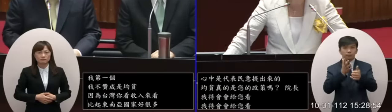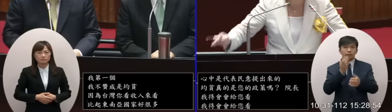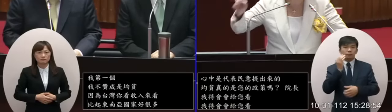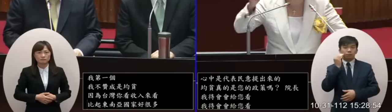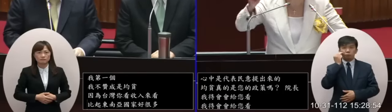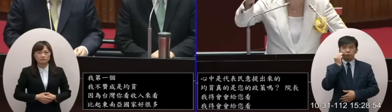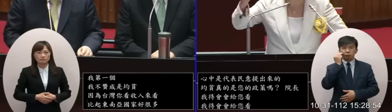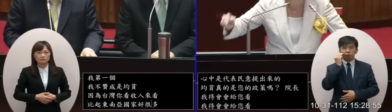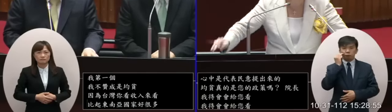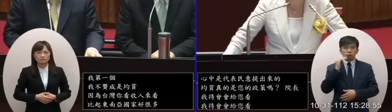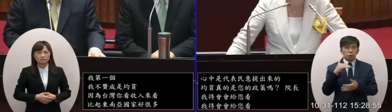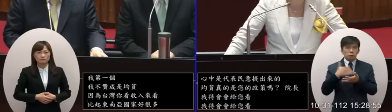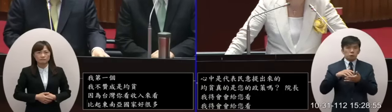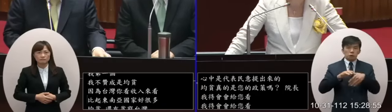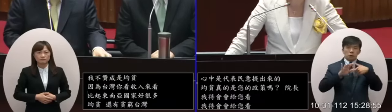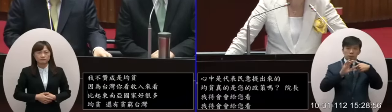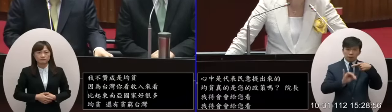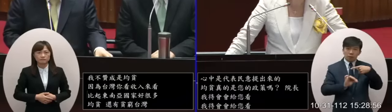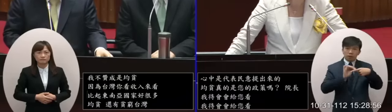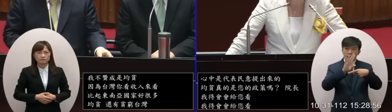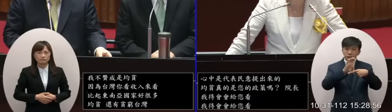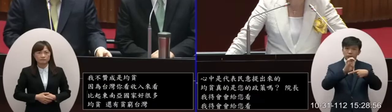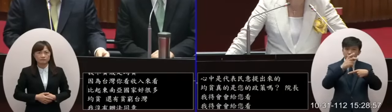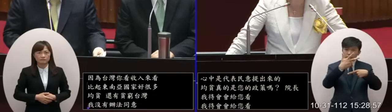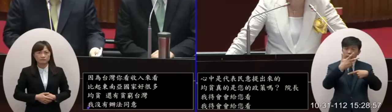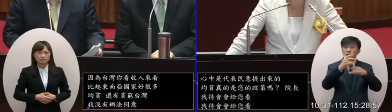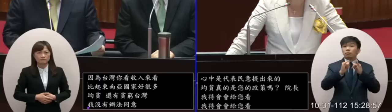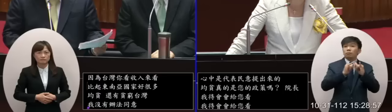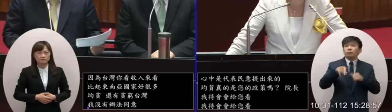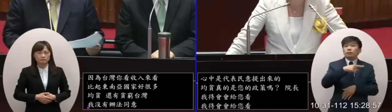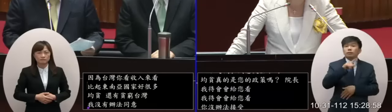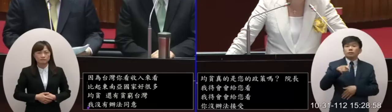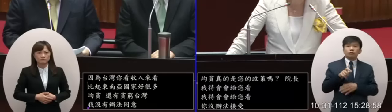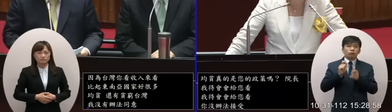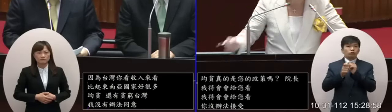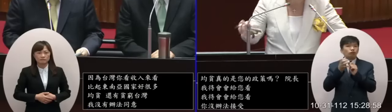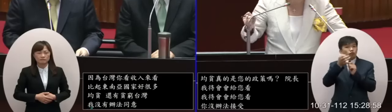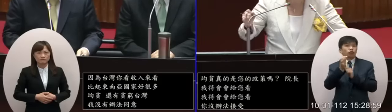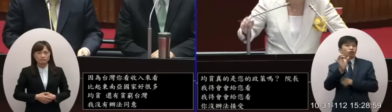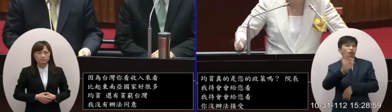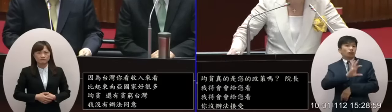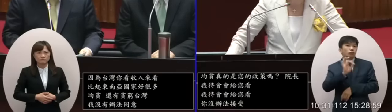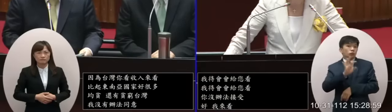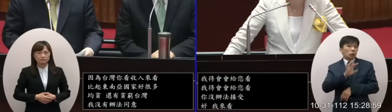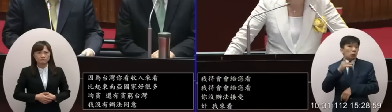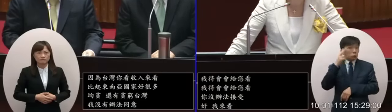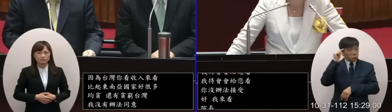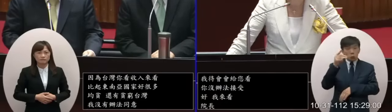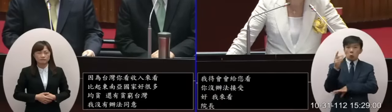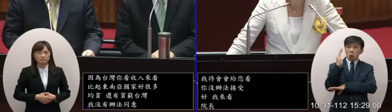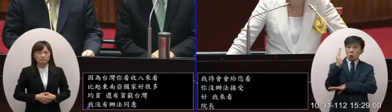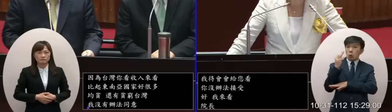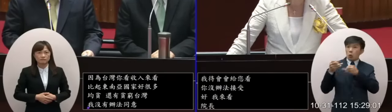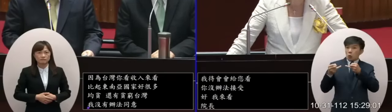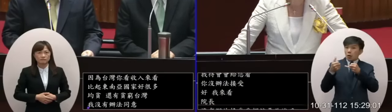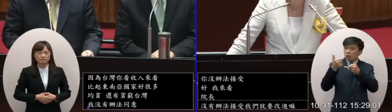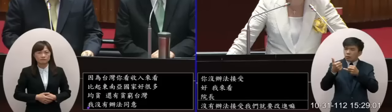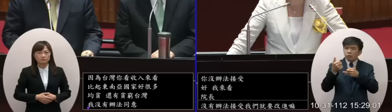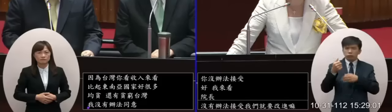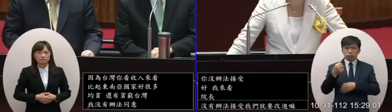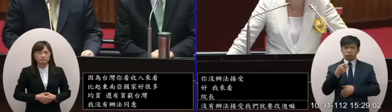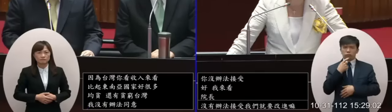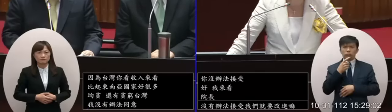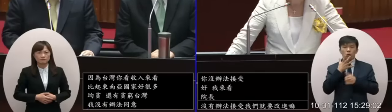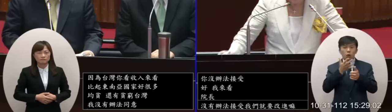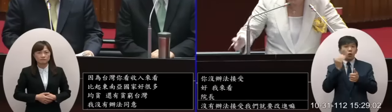认为说有47%的人他在这个免税额的这个底下，这个你觉得是你的政绩，我要请问，那如果这个逻